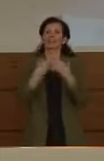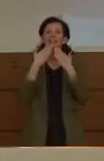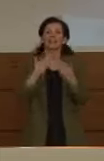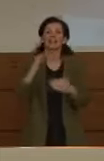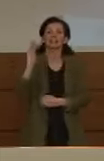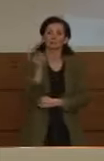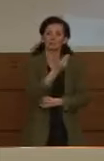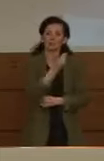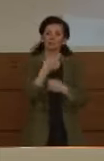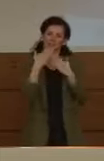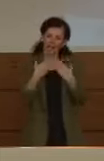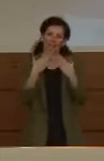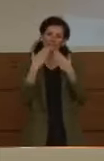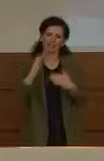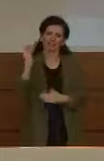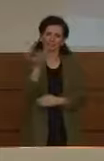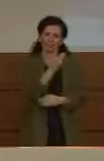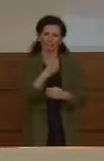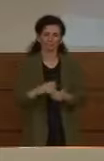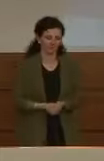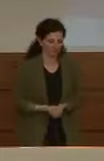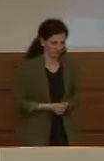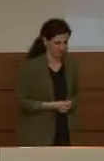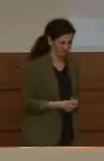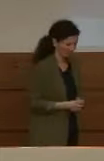grazie grazie a tutti